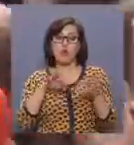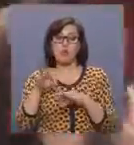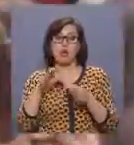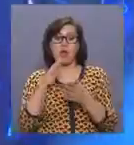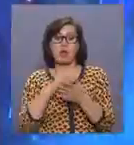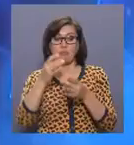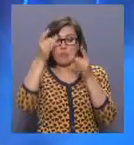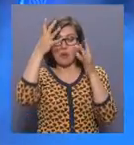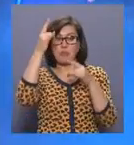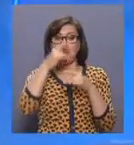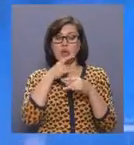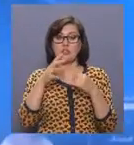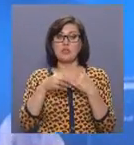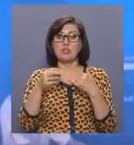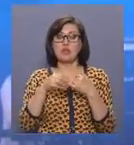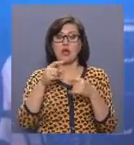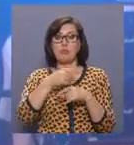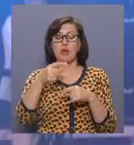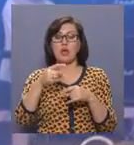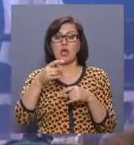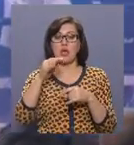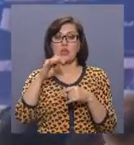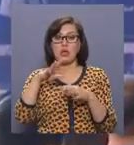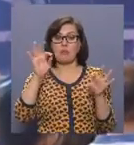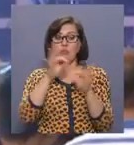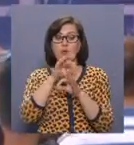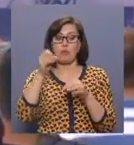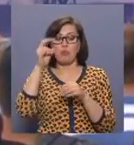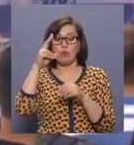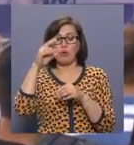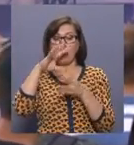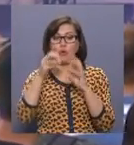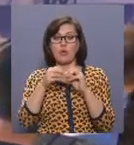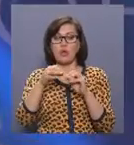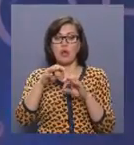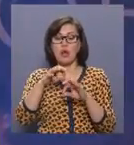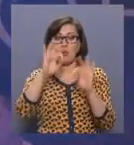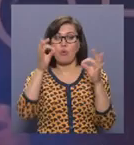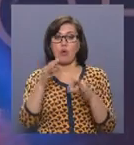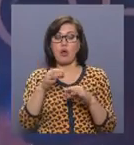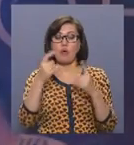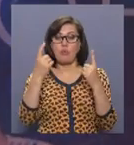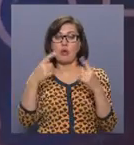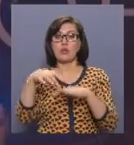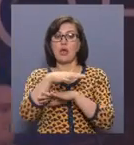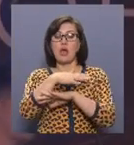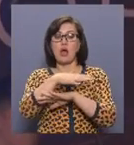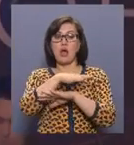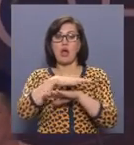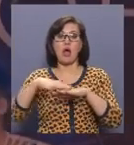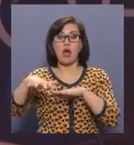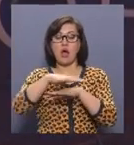мақсаты Қазақстан жерінде заманауи этникалық музыка өнер өкілдерінің басын қосып, ұлы дала және бүкіл